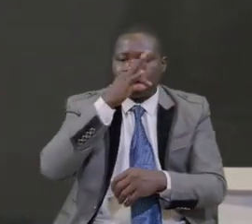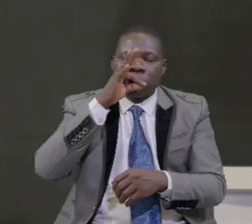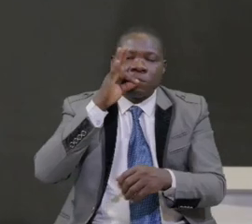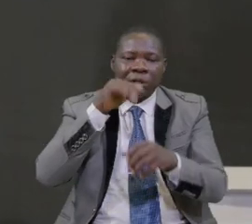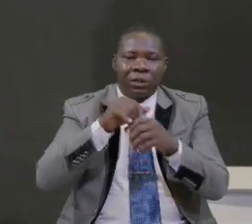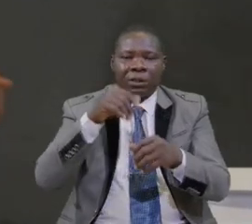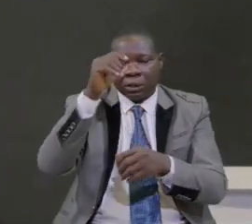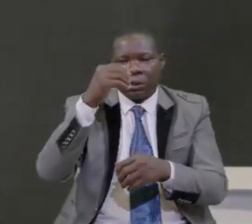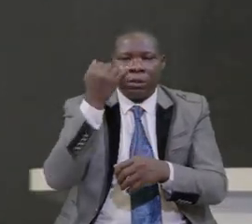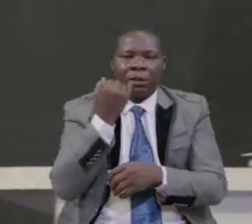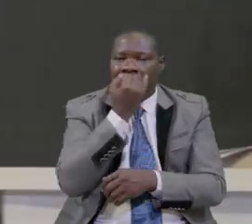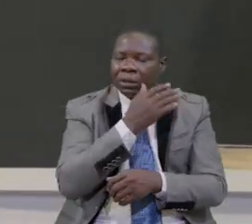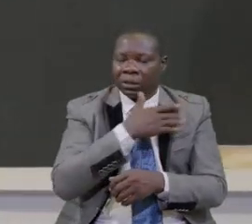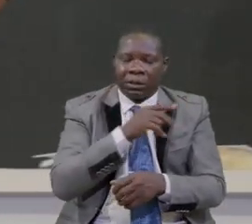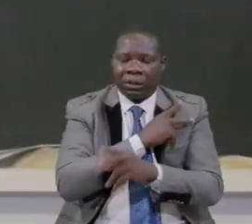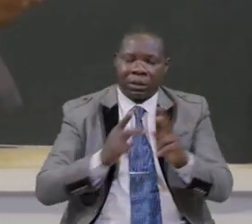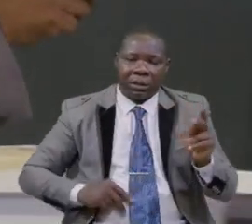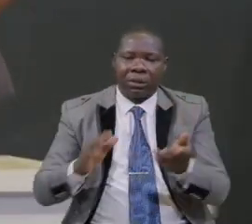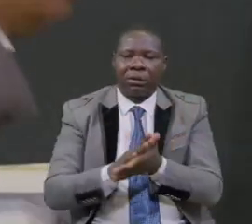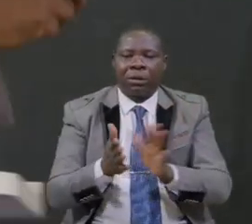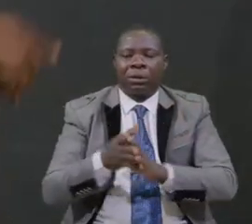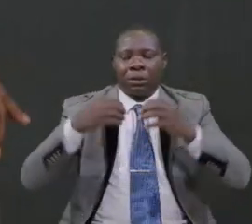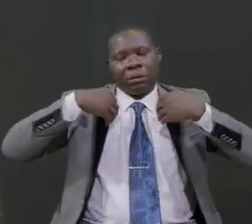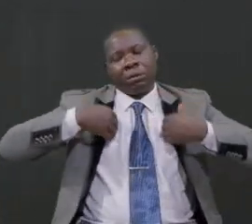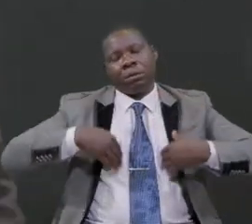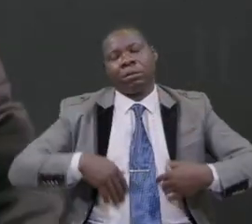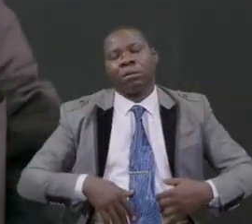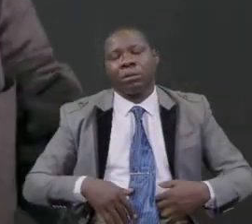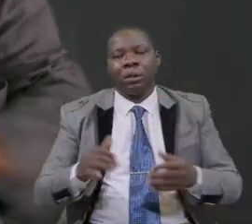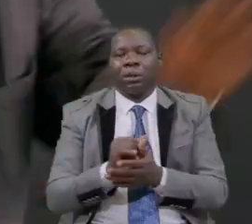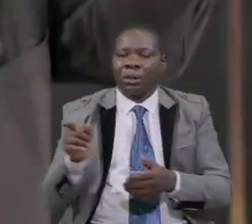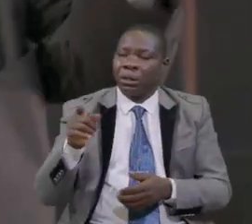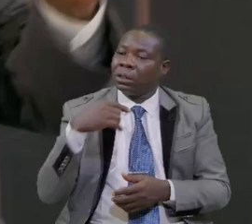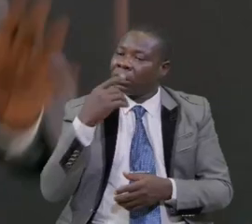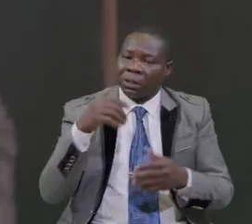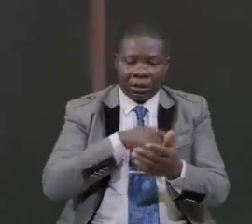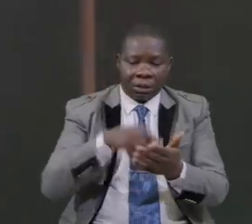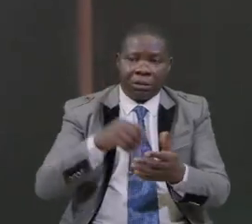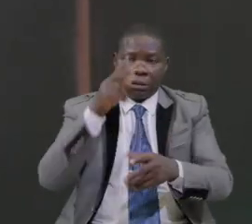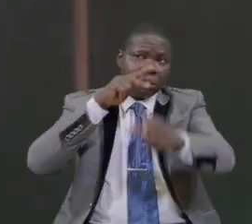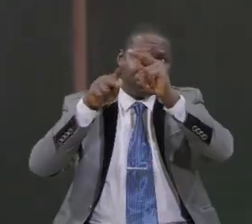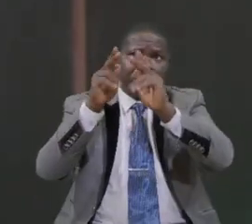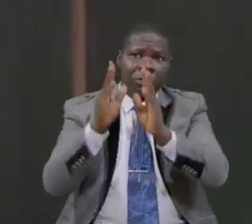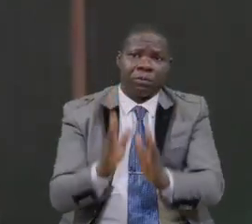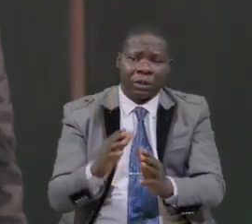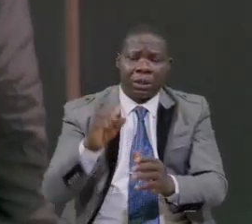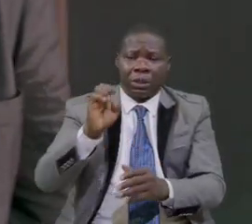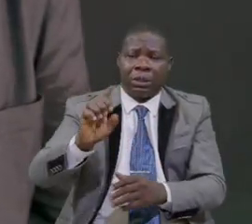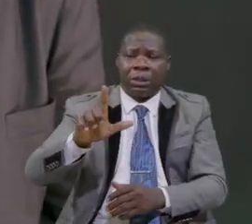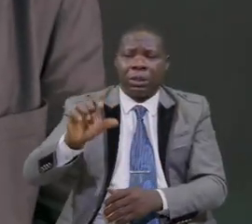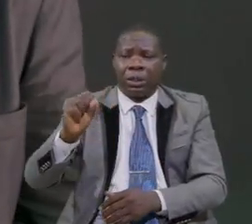Et le roi était si frustré. Qu'il a dit, ce prophète-là, ce Élisée-là, je vais couper sa